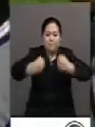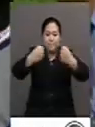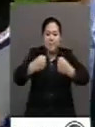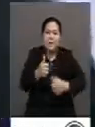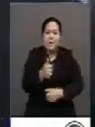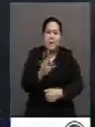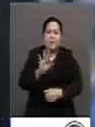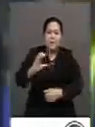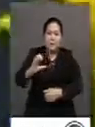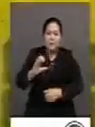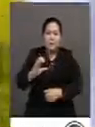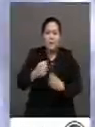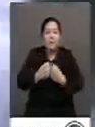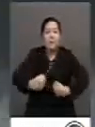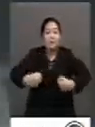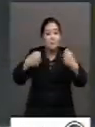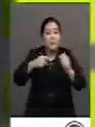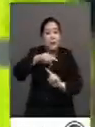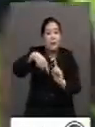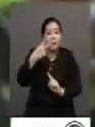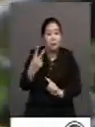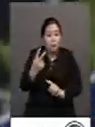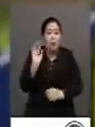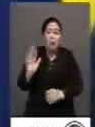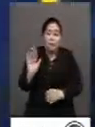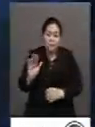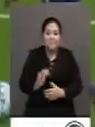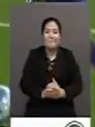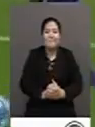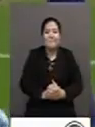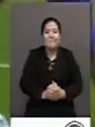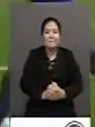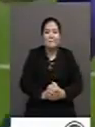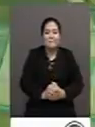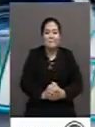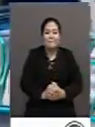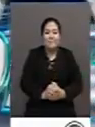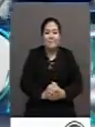ดูกาลนี้ไปครองและเป็นแชมป์สมัยที่2ของสโมสรชุนบุกคุณไดด้วยนะครับ